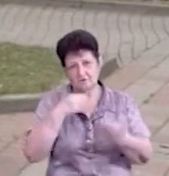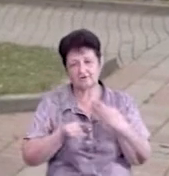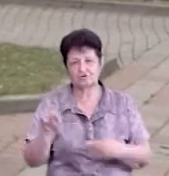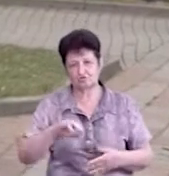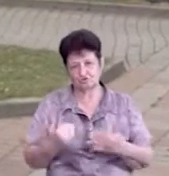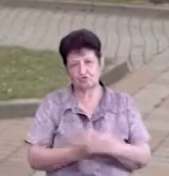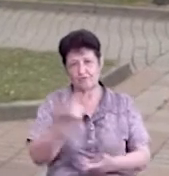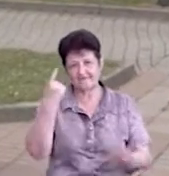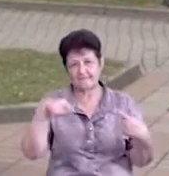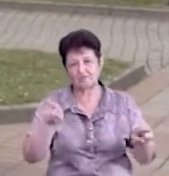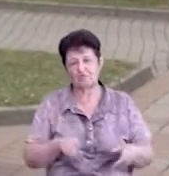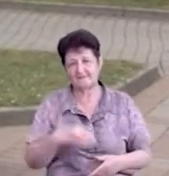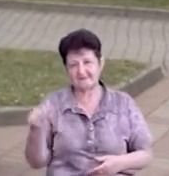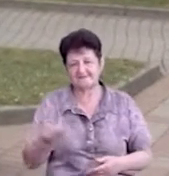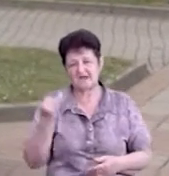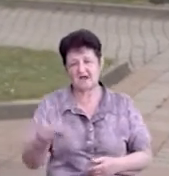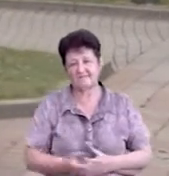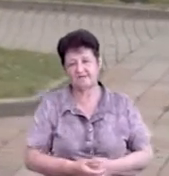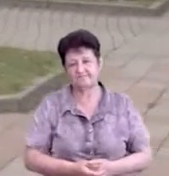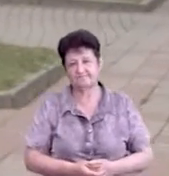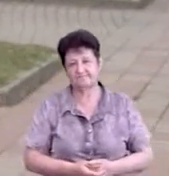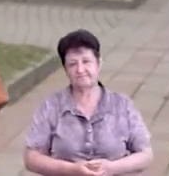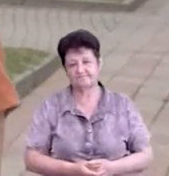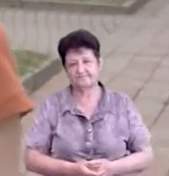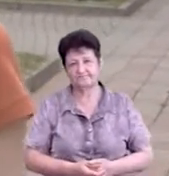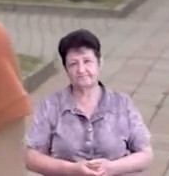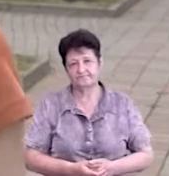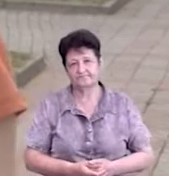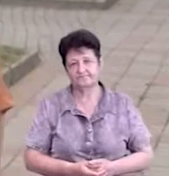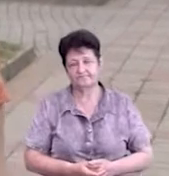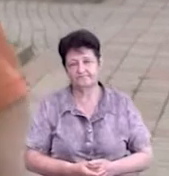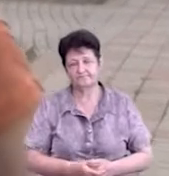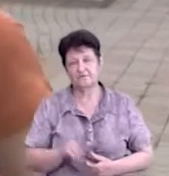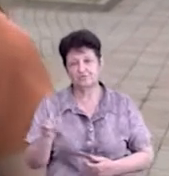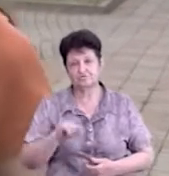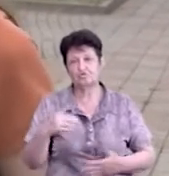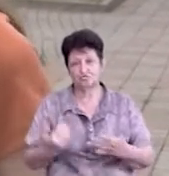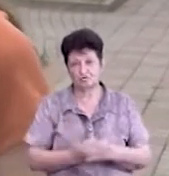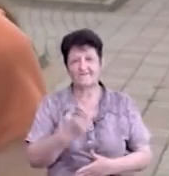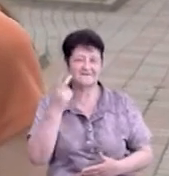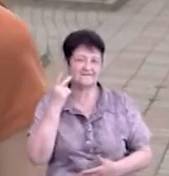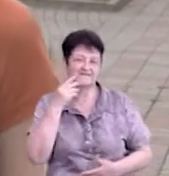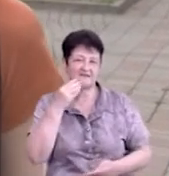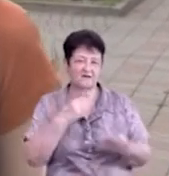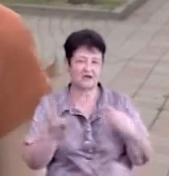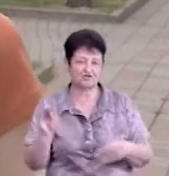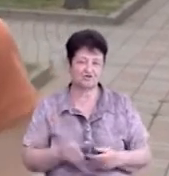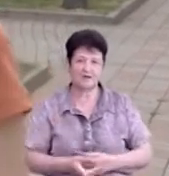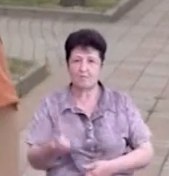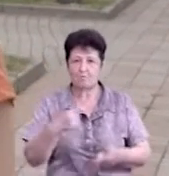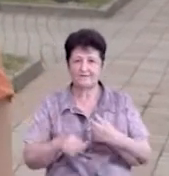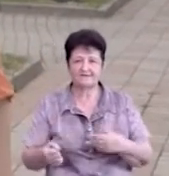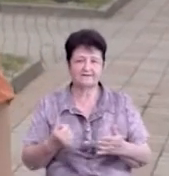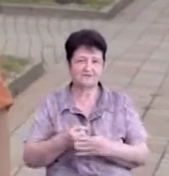щось нове придумати, щось нове, цікаве, щоб... Ну, щось нове – це завжди краще. Тобто повертатись